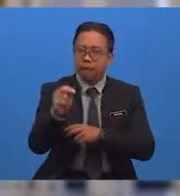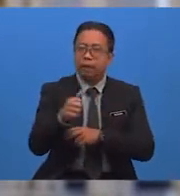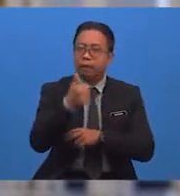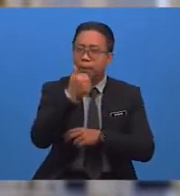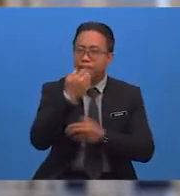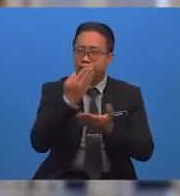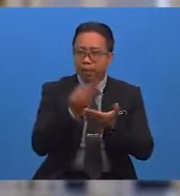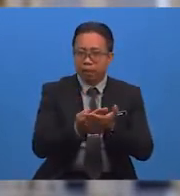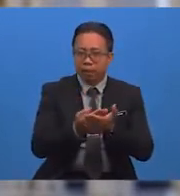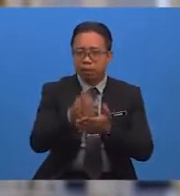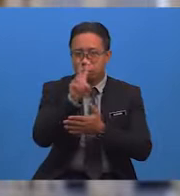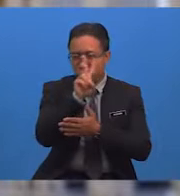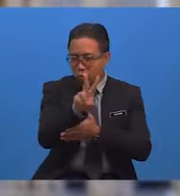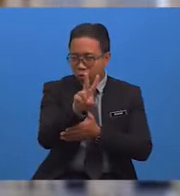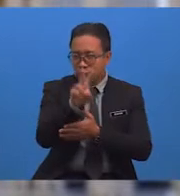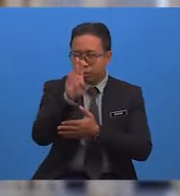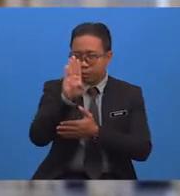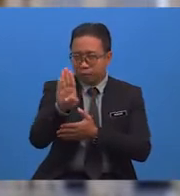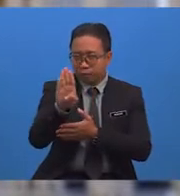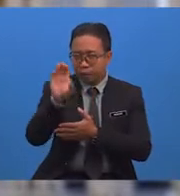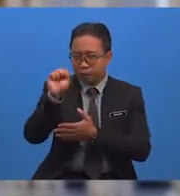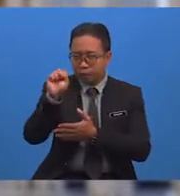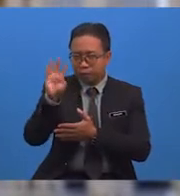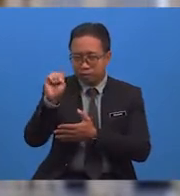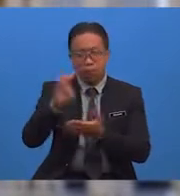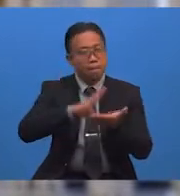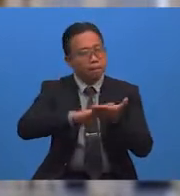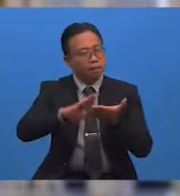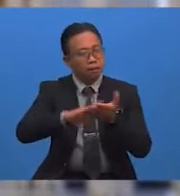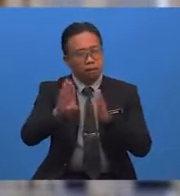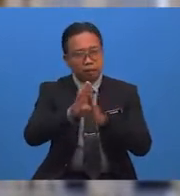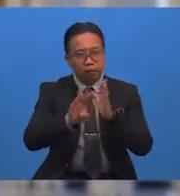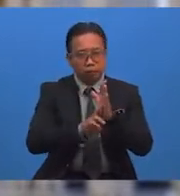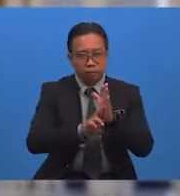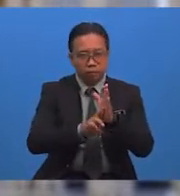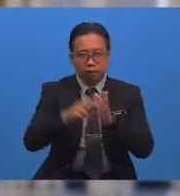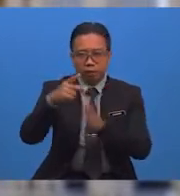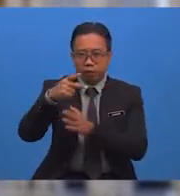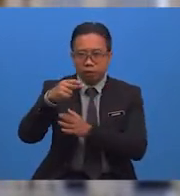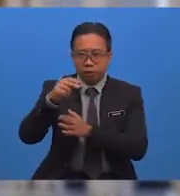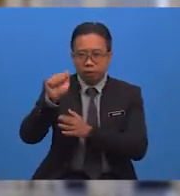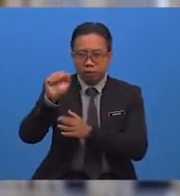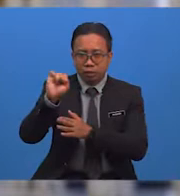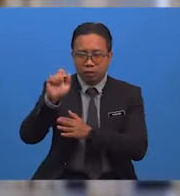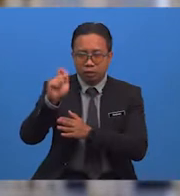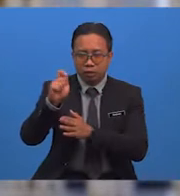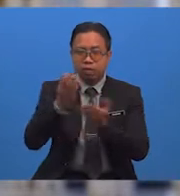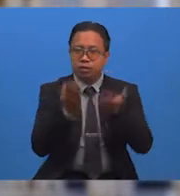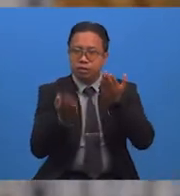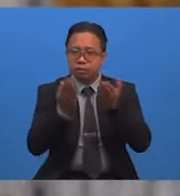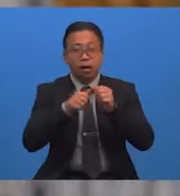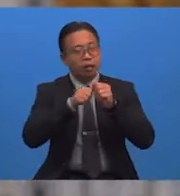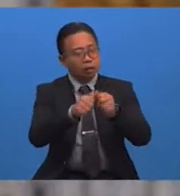ialah 2BSM, bersih, berkhasiat, seimbang dan mengikut